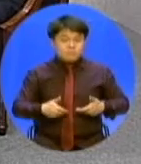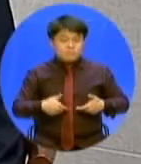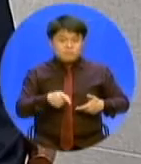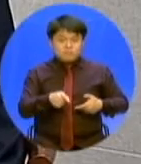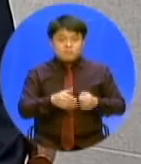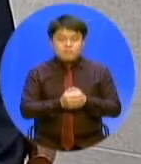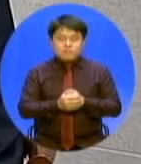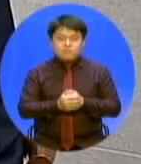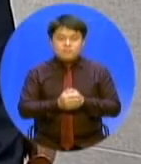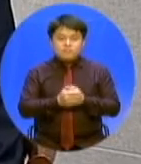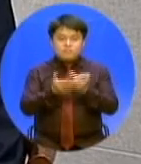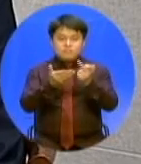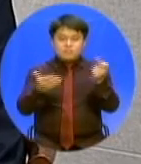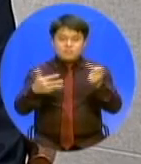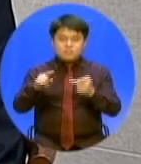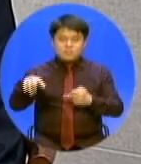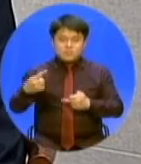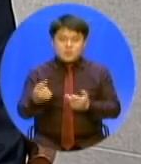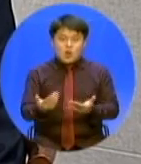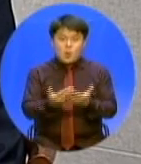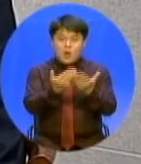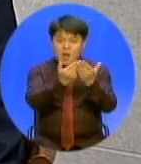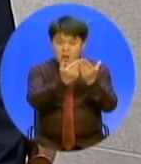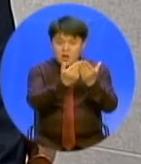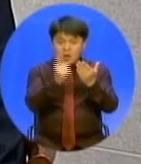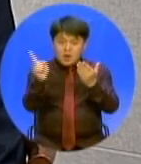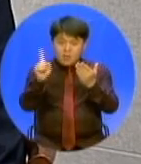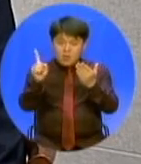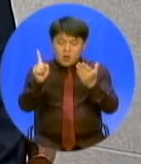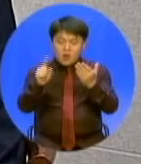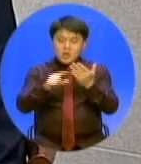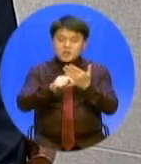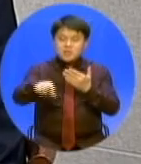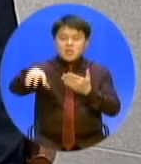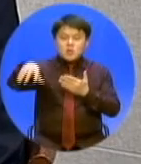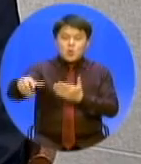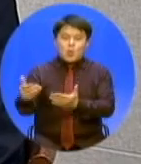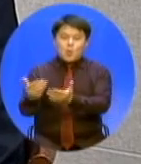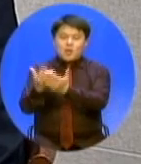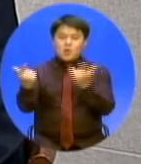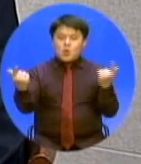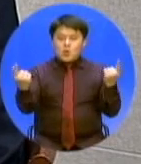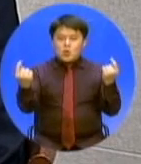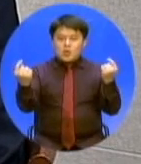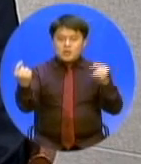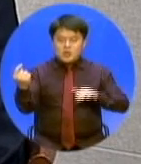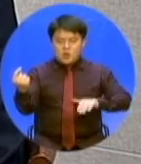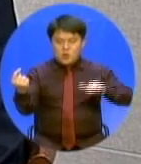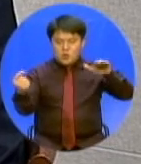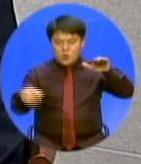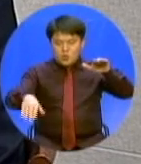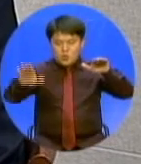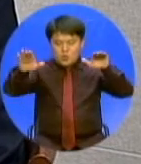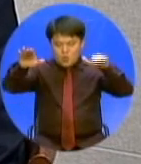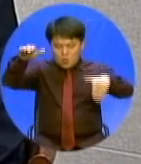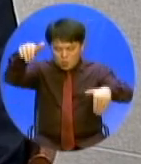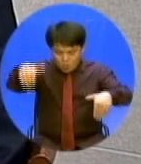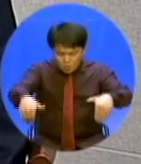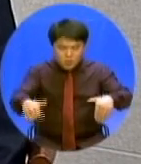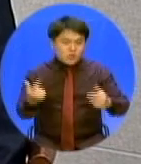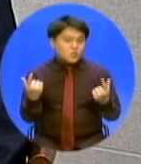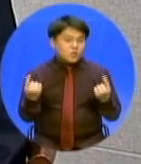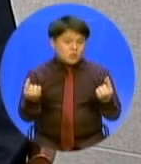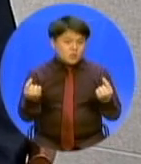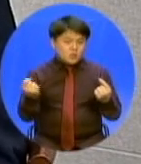네. 강원랜드의 발전이나 성장이 네. 그 지역의 발전 성장하고 직결됩니다. 또